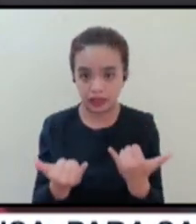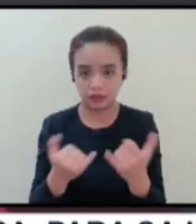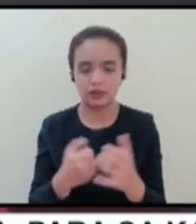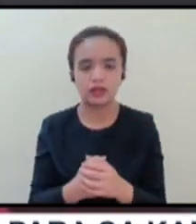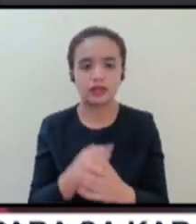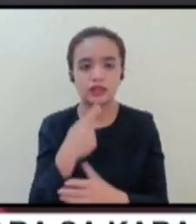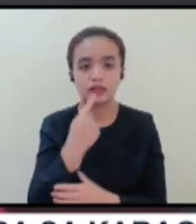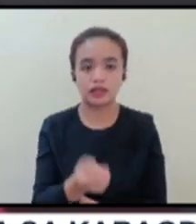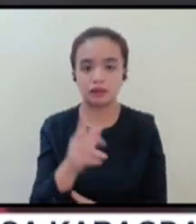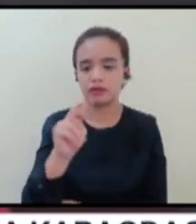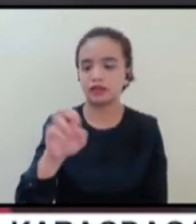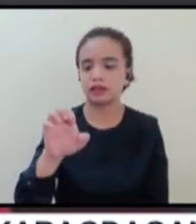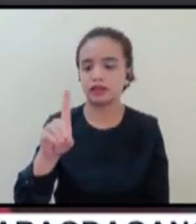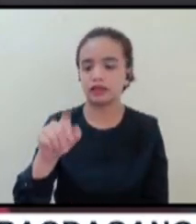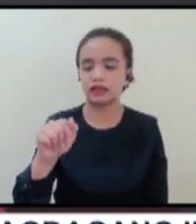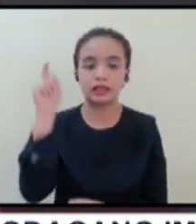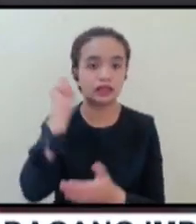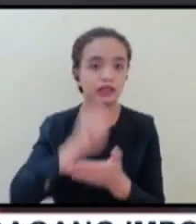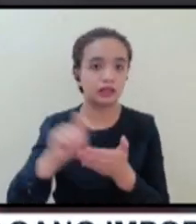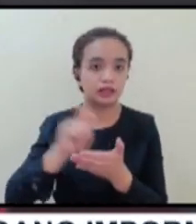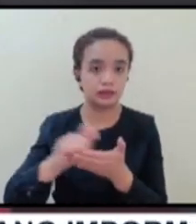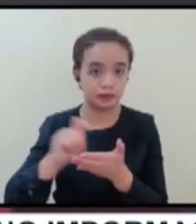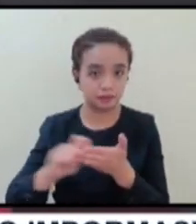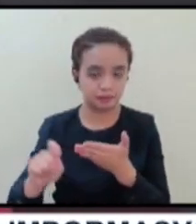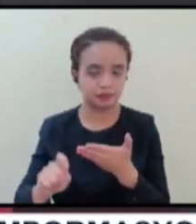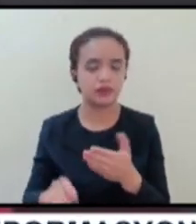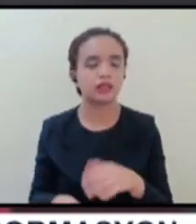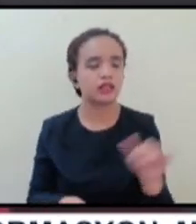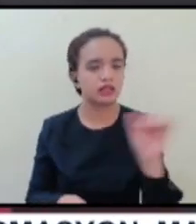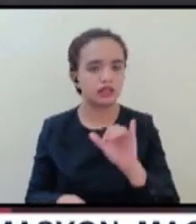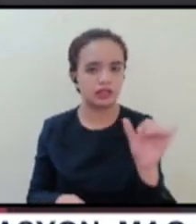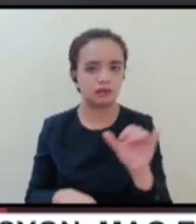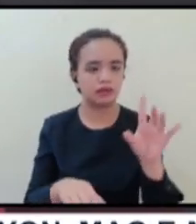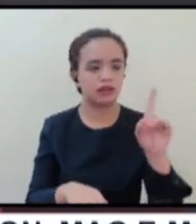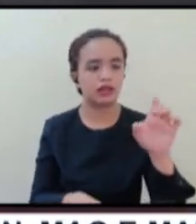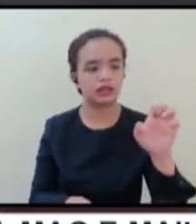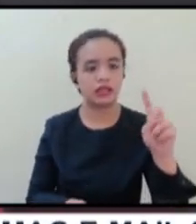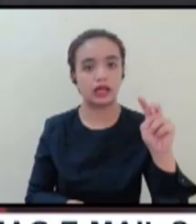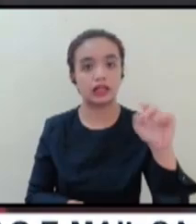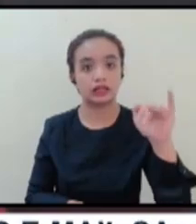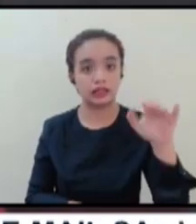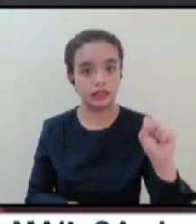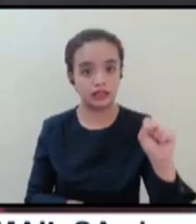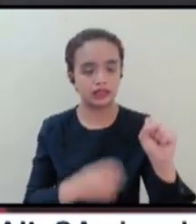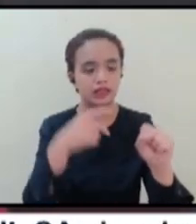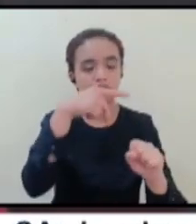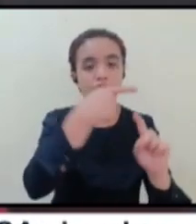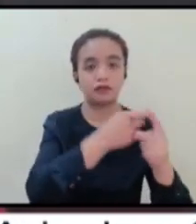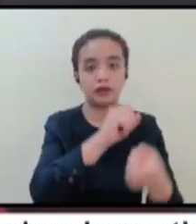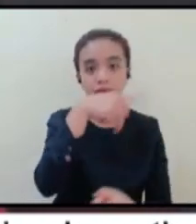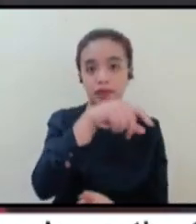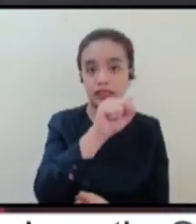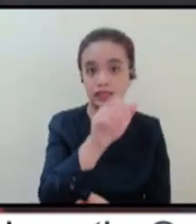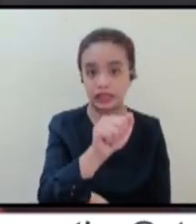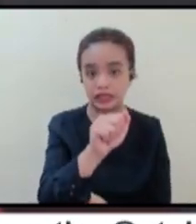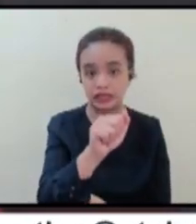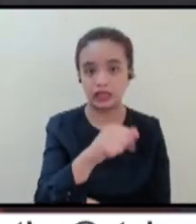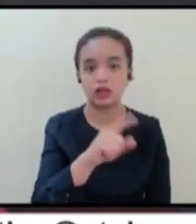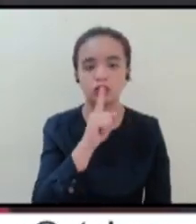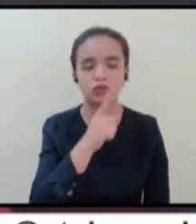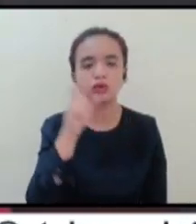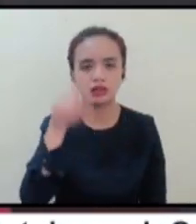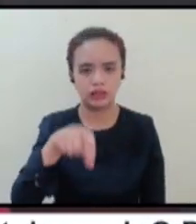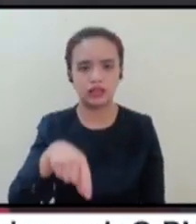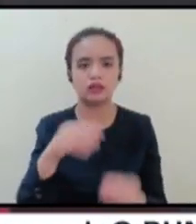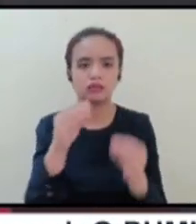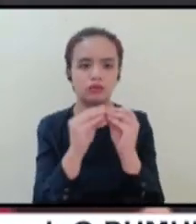ni Secretary Arisanio Balisacan ng NEDA at maging ni Dennis Mapa ng Philippine Statistics Authority na talagang kailangan pang